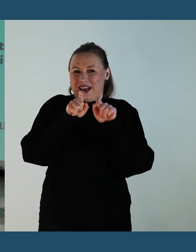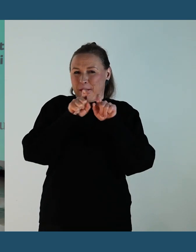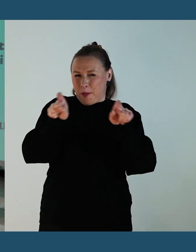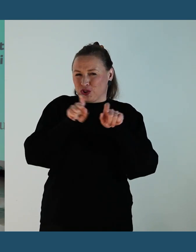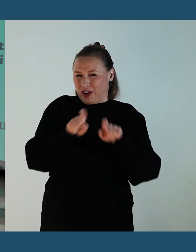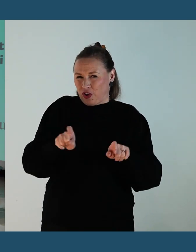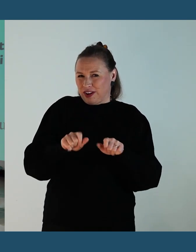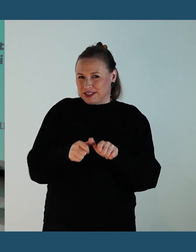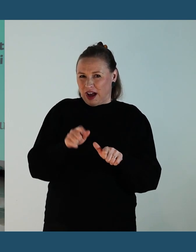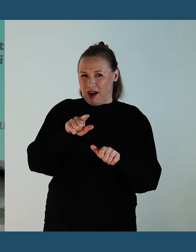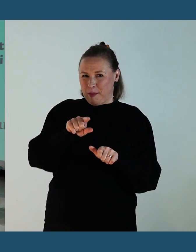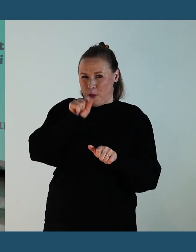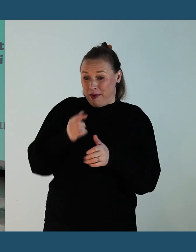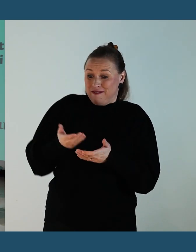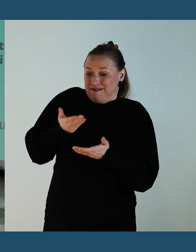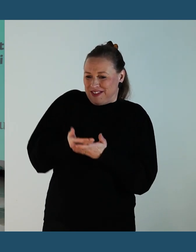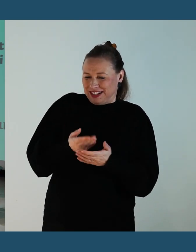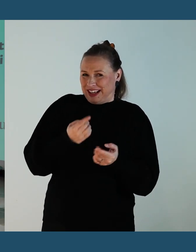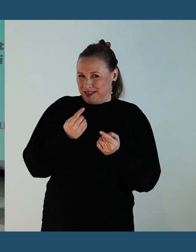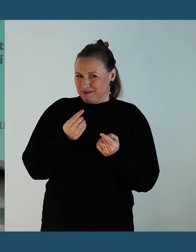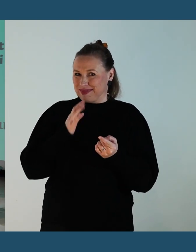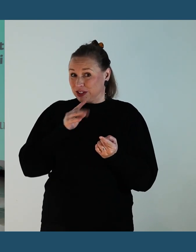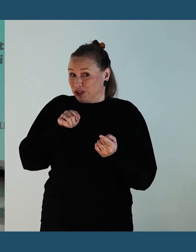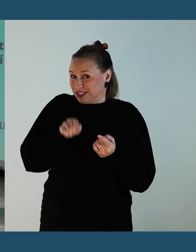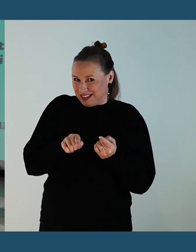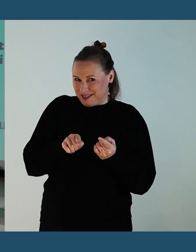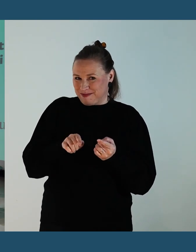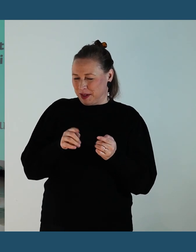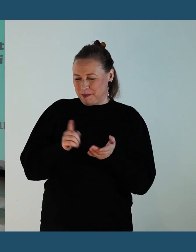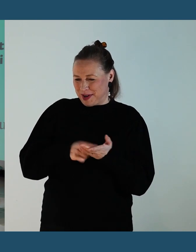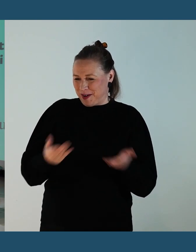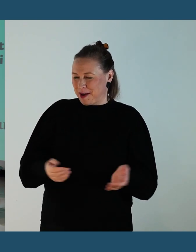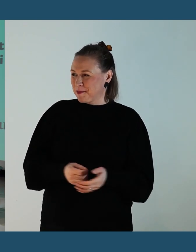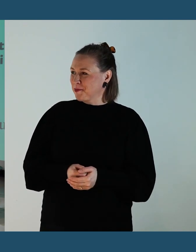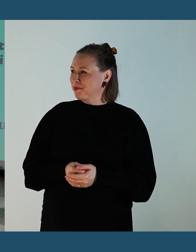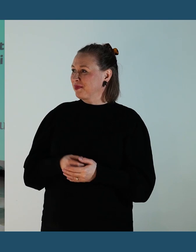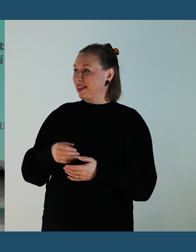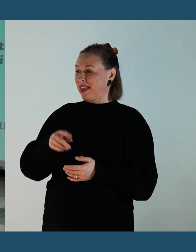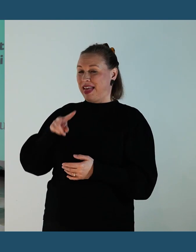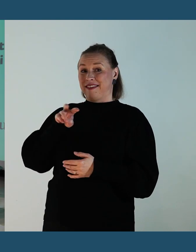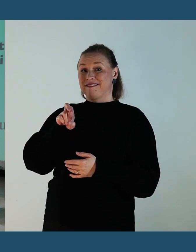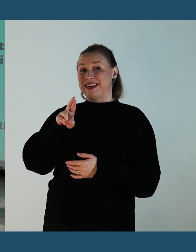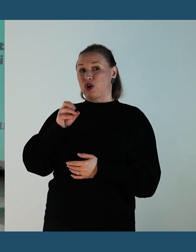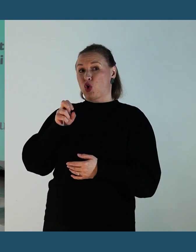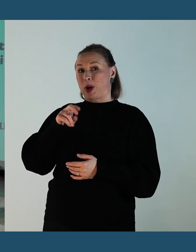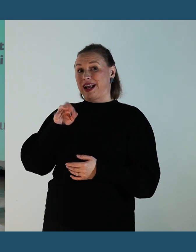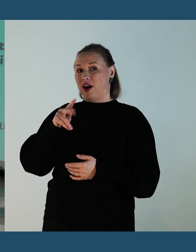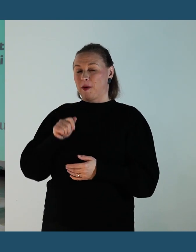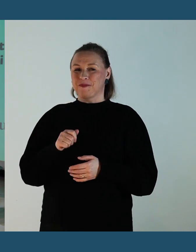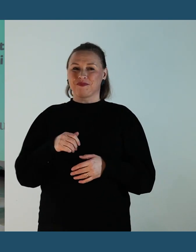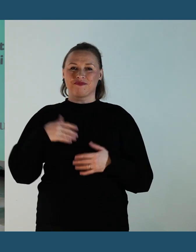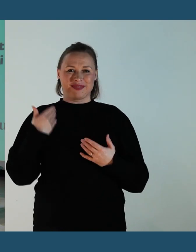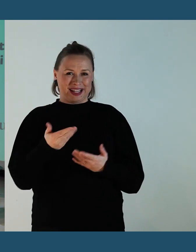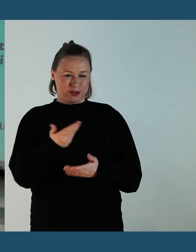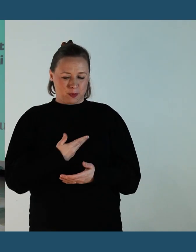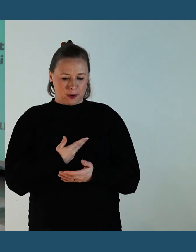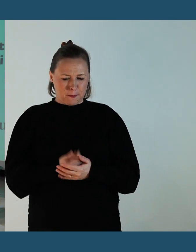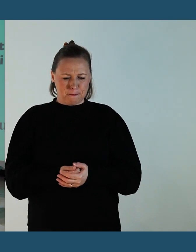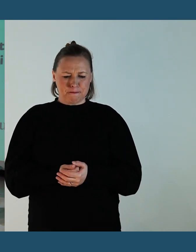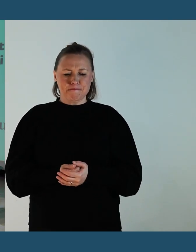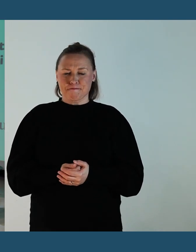tematiikkaan pureutua, niin ei ole pakko, mutta näin voi tehdä. Ole hyvä, Veronika. Kiitos paljon. Ehkä itselleni